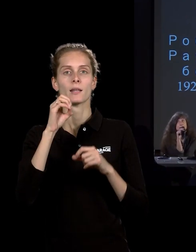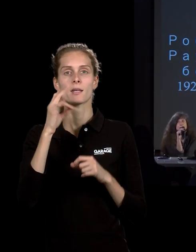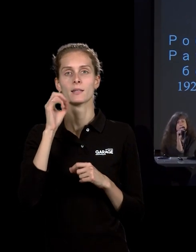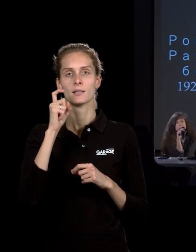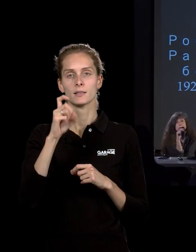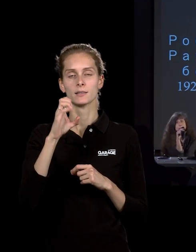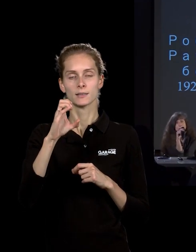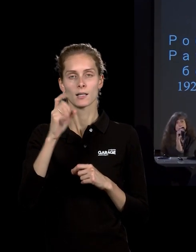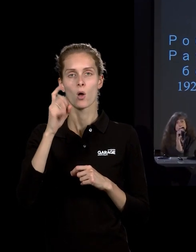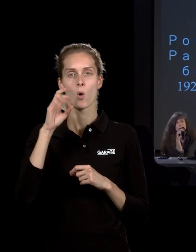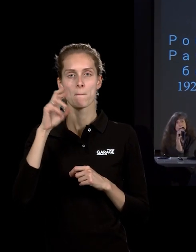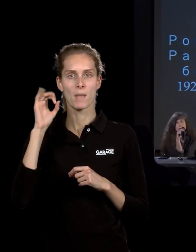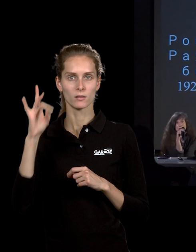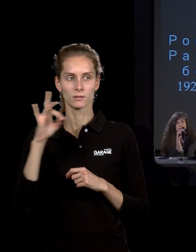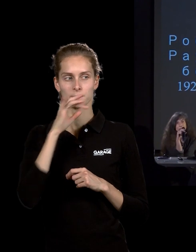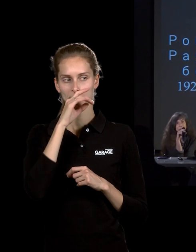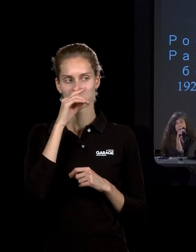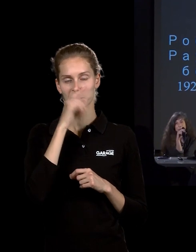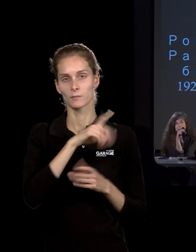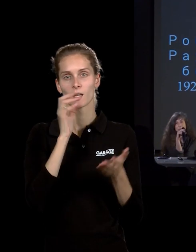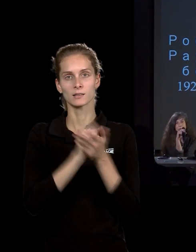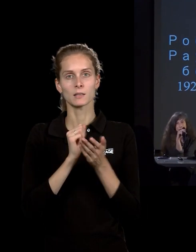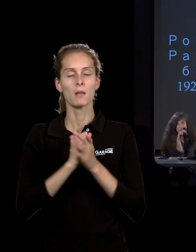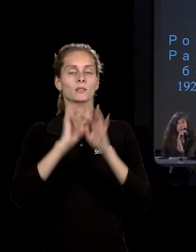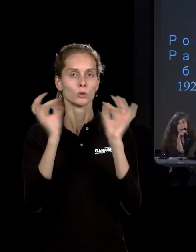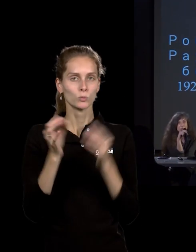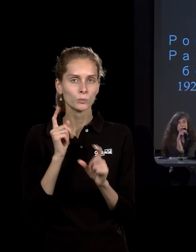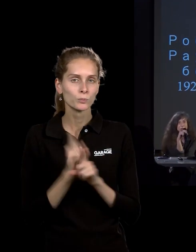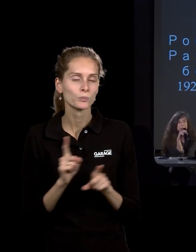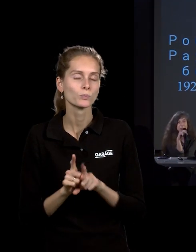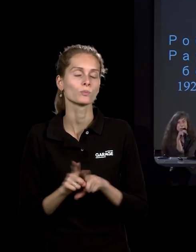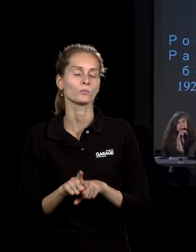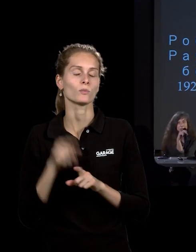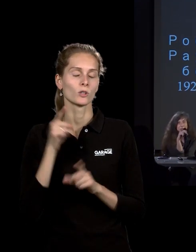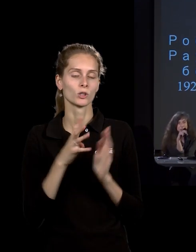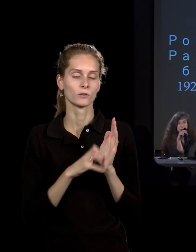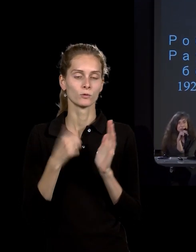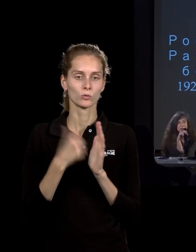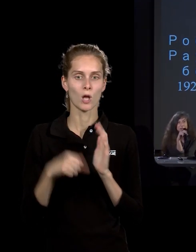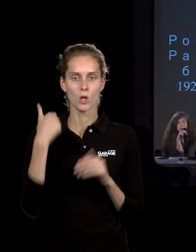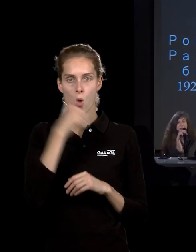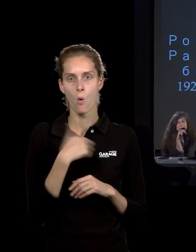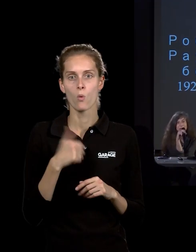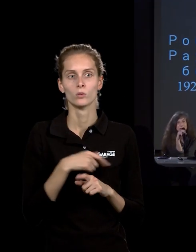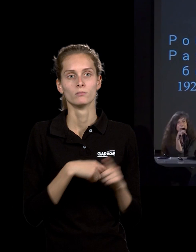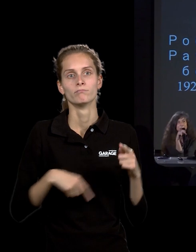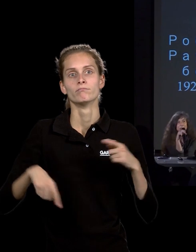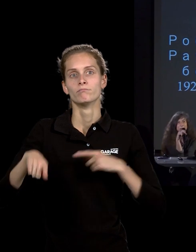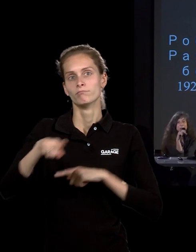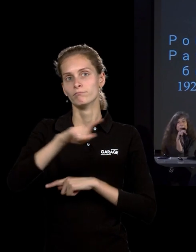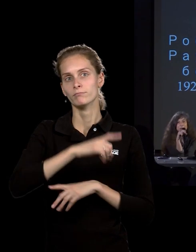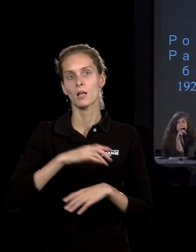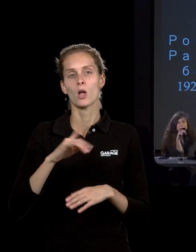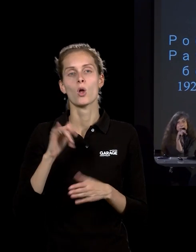сделанный Деннисом Хоппером, актером и кинорежиссером, который был, также занимался искусством, и как раз вот в 60-е годы со всем